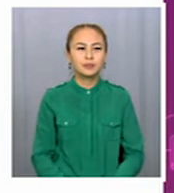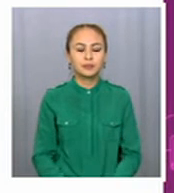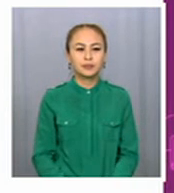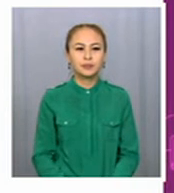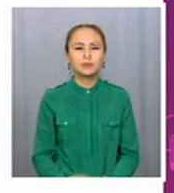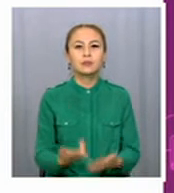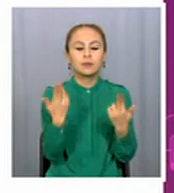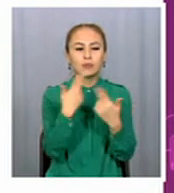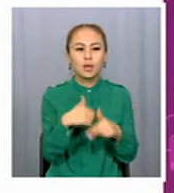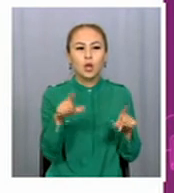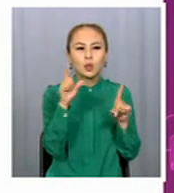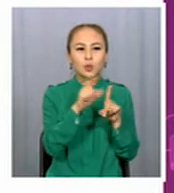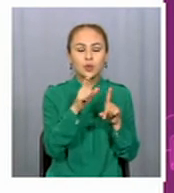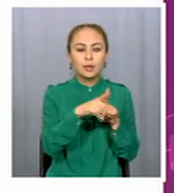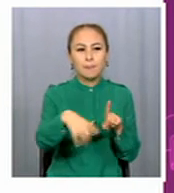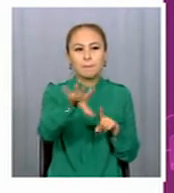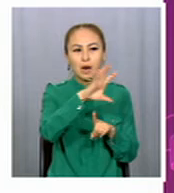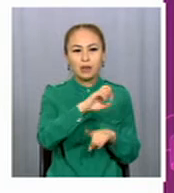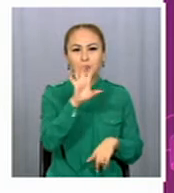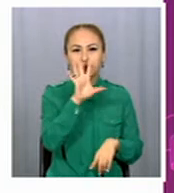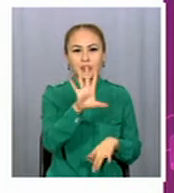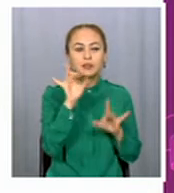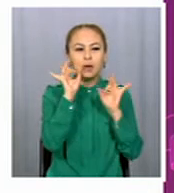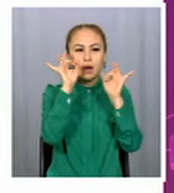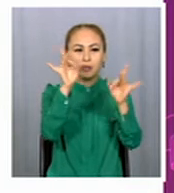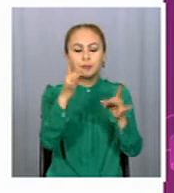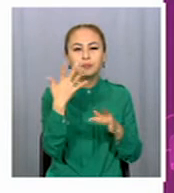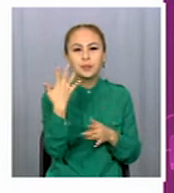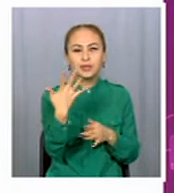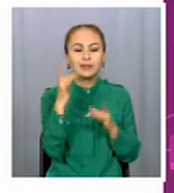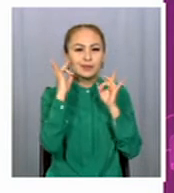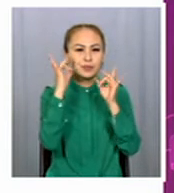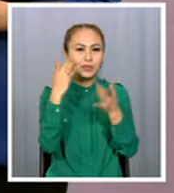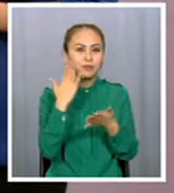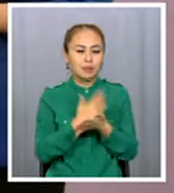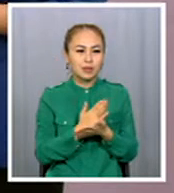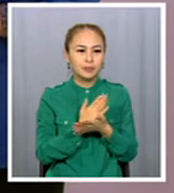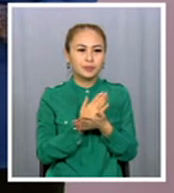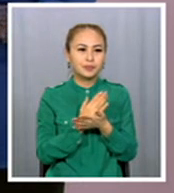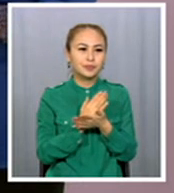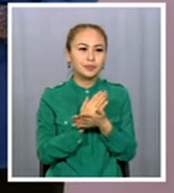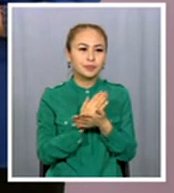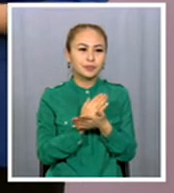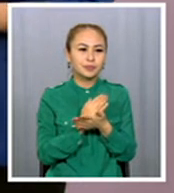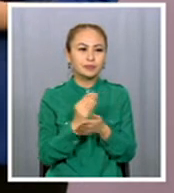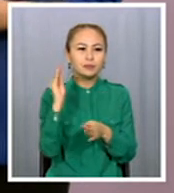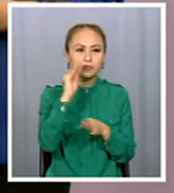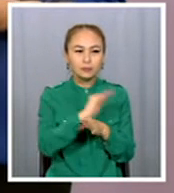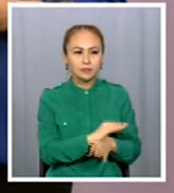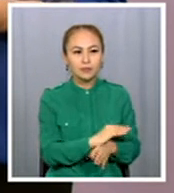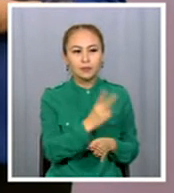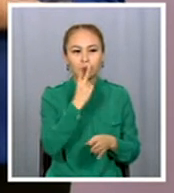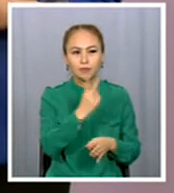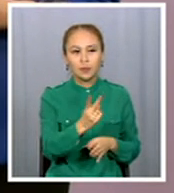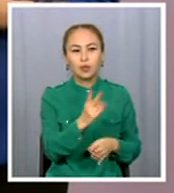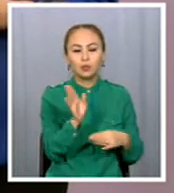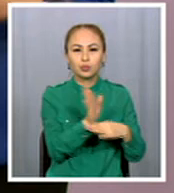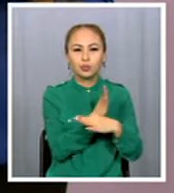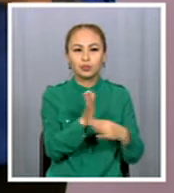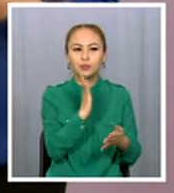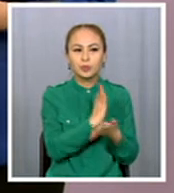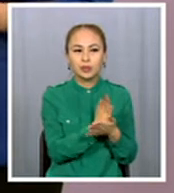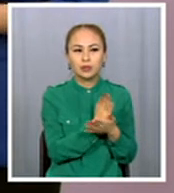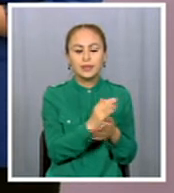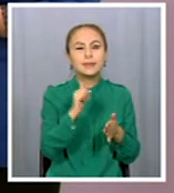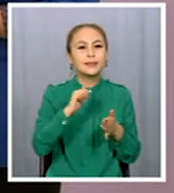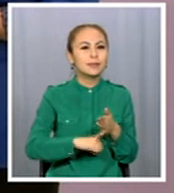Иә, сөзде барлығы 5 әріп, 5 дыбыс бар. Және 2 буын бар.